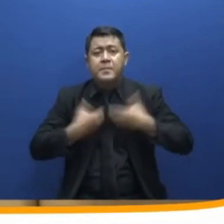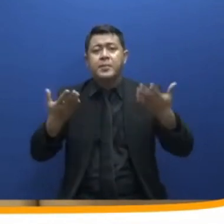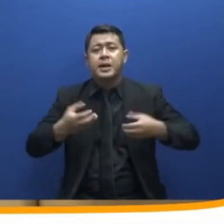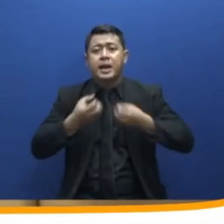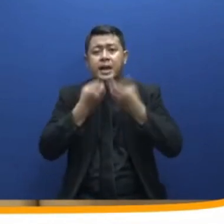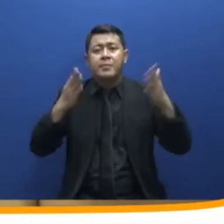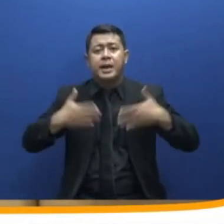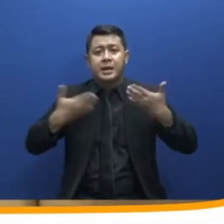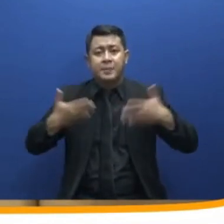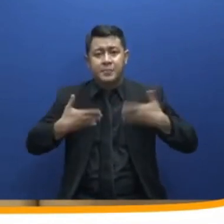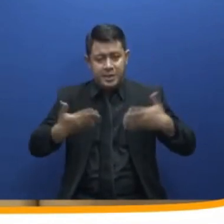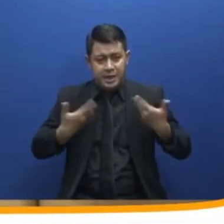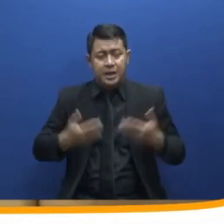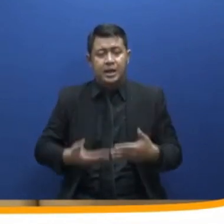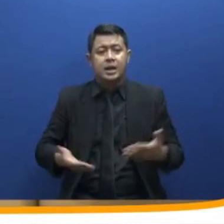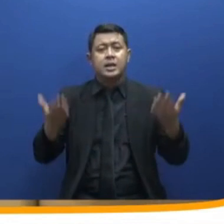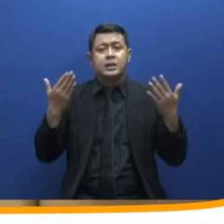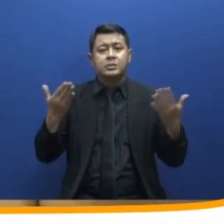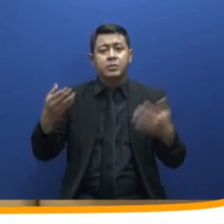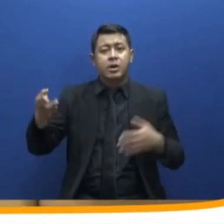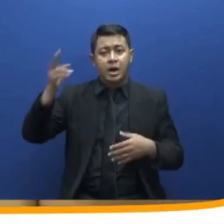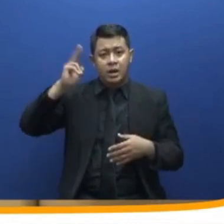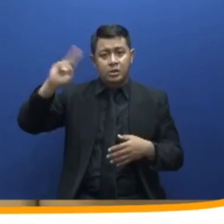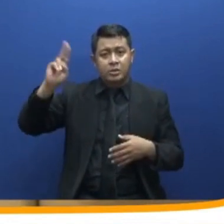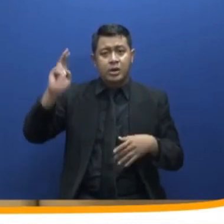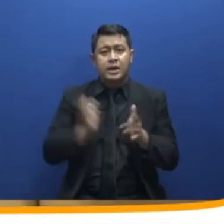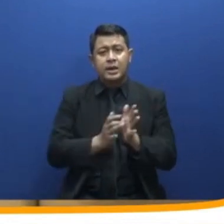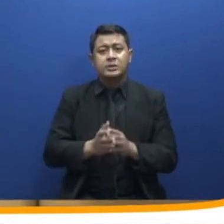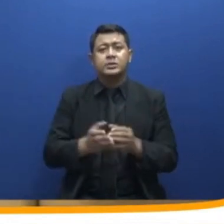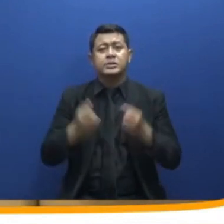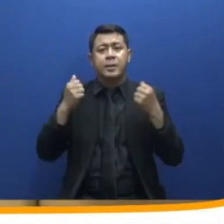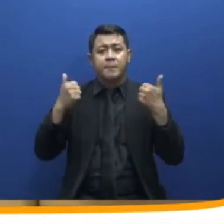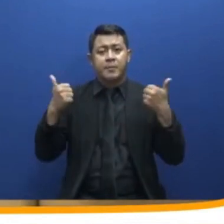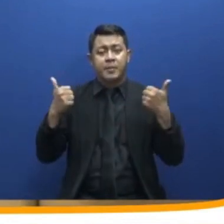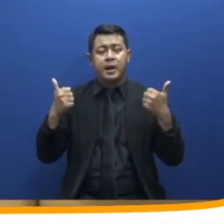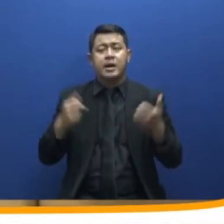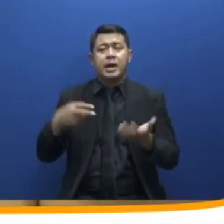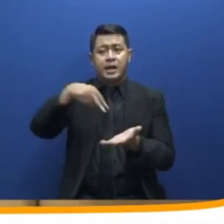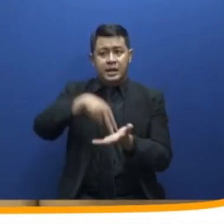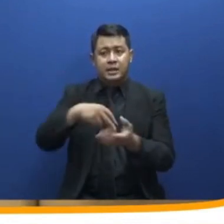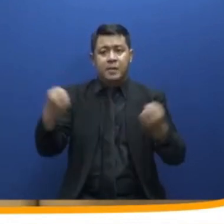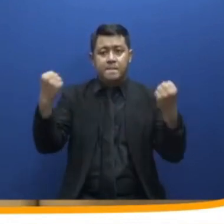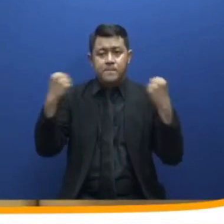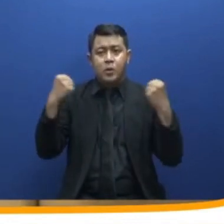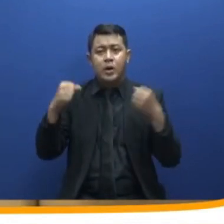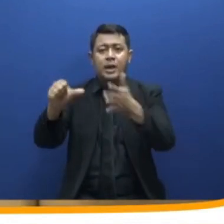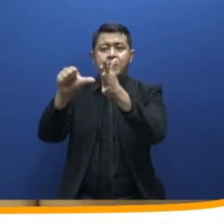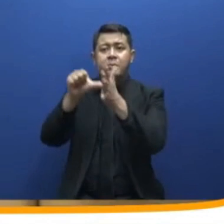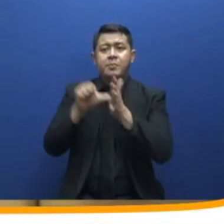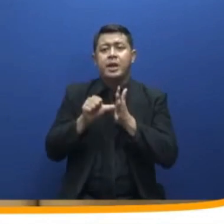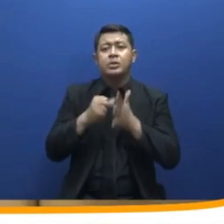berada Semoga Tuhan Yesus yang bangkit menguatkan hidup dan perjuangan kita